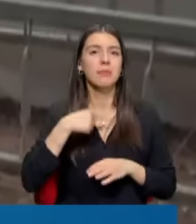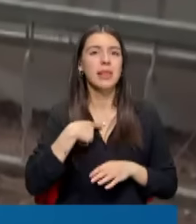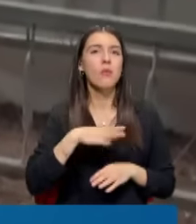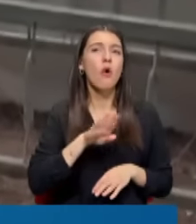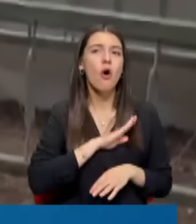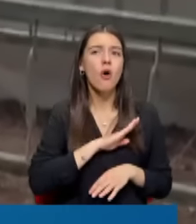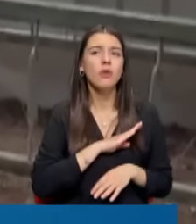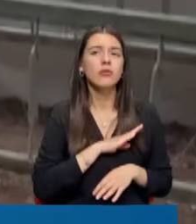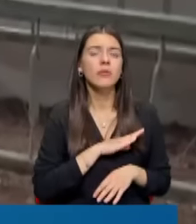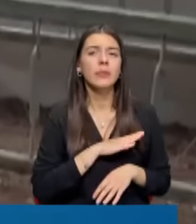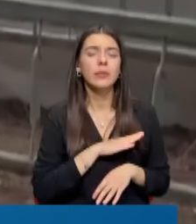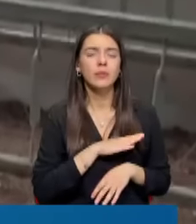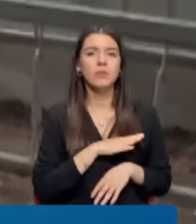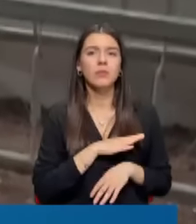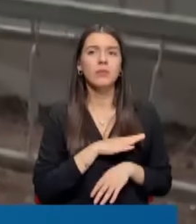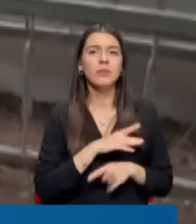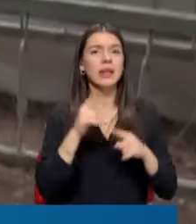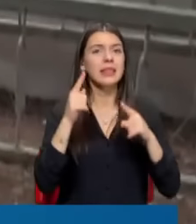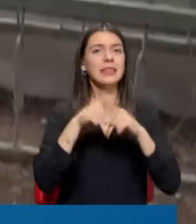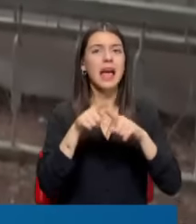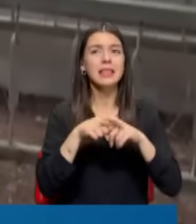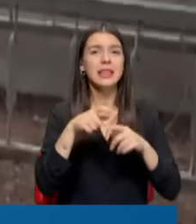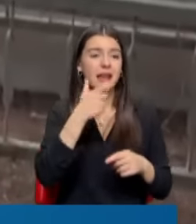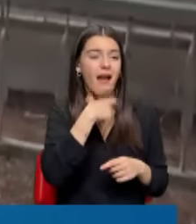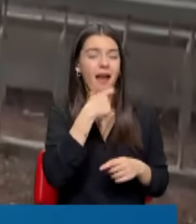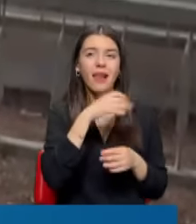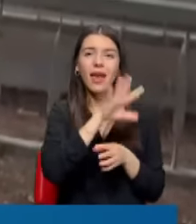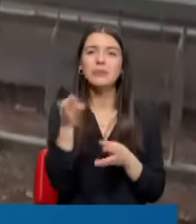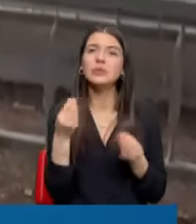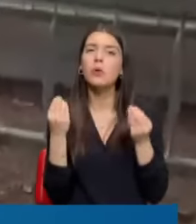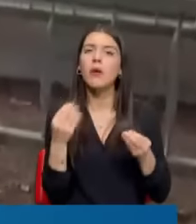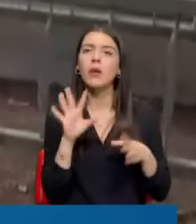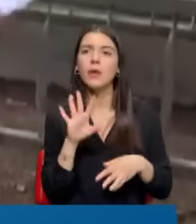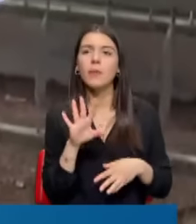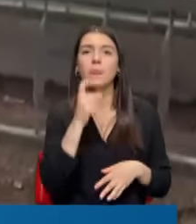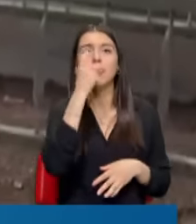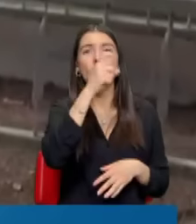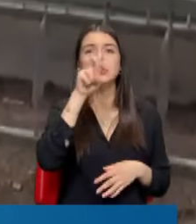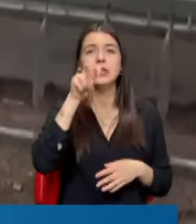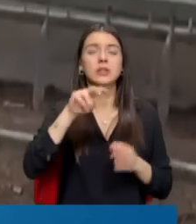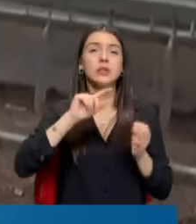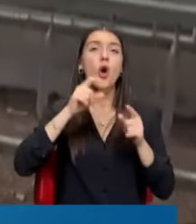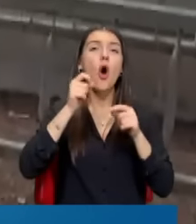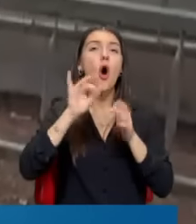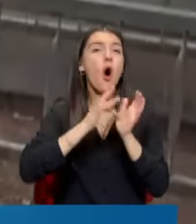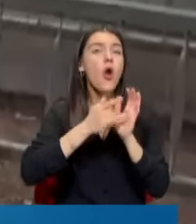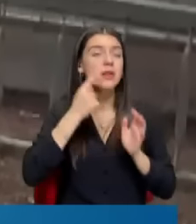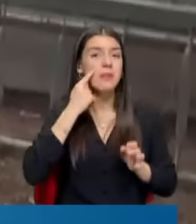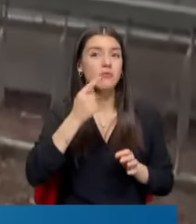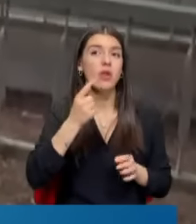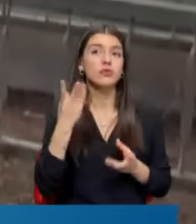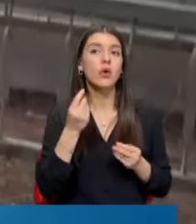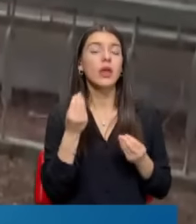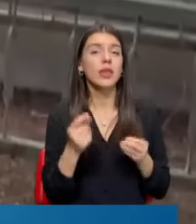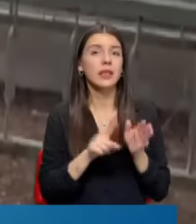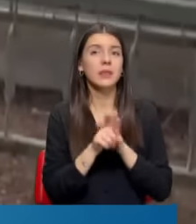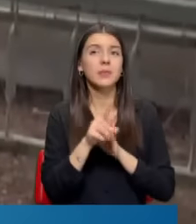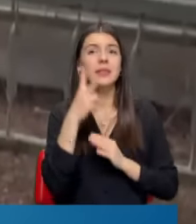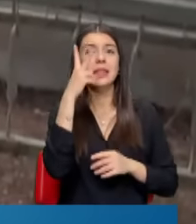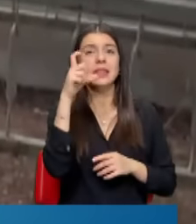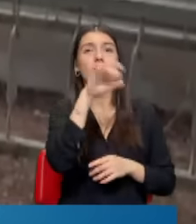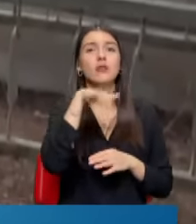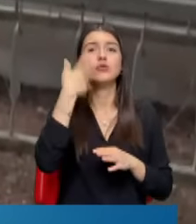oğlumun takdir belgeleri var. Her 98 ortalaması vardı ve 2 ay sonra